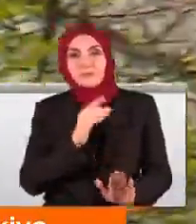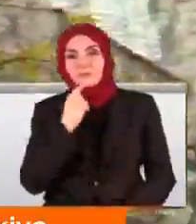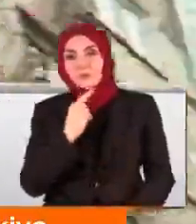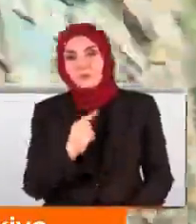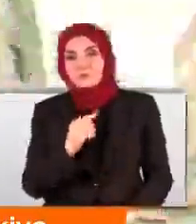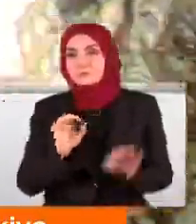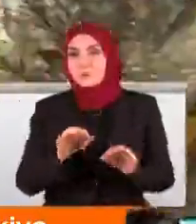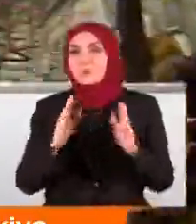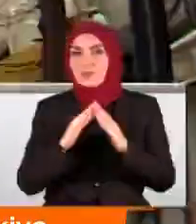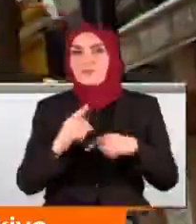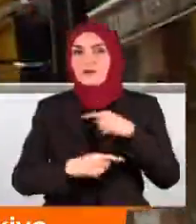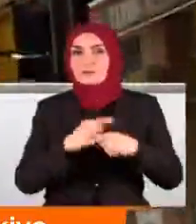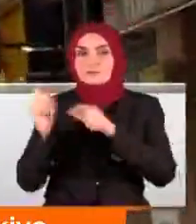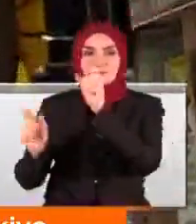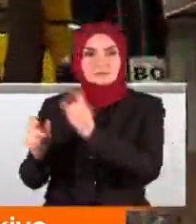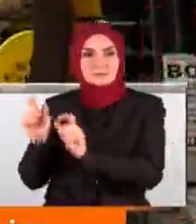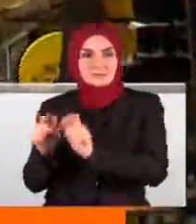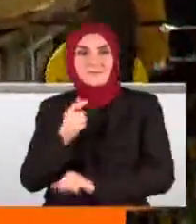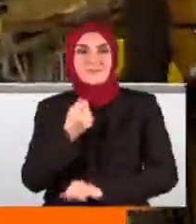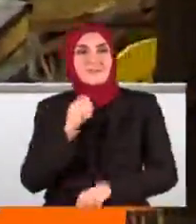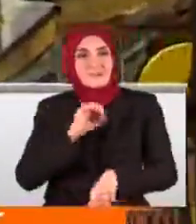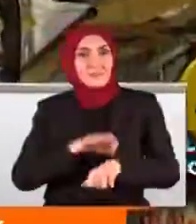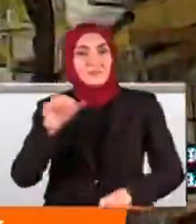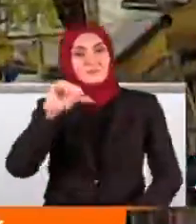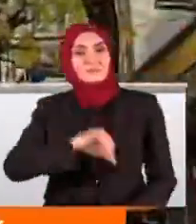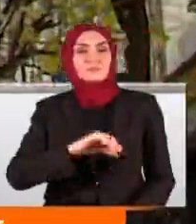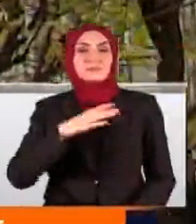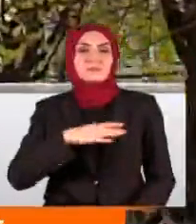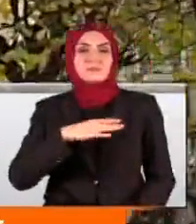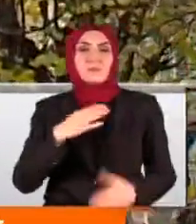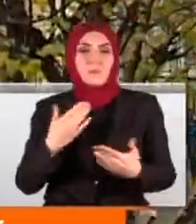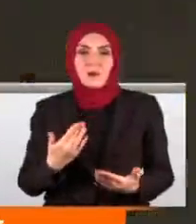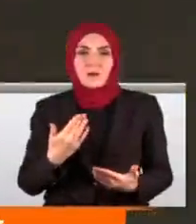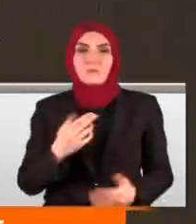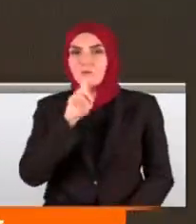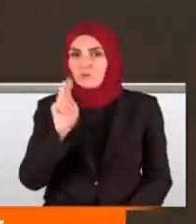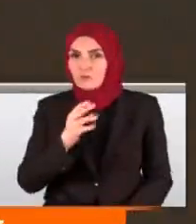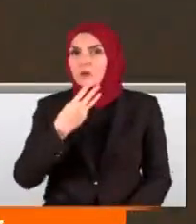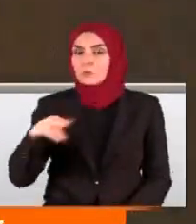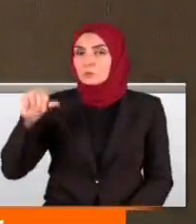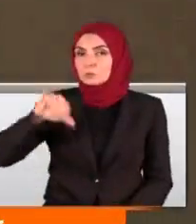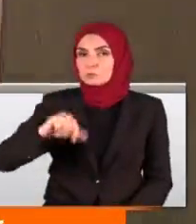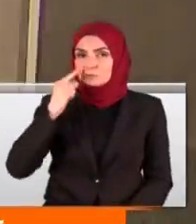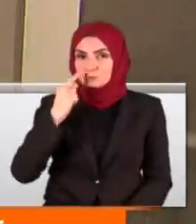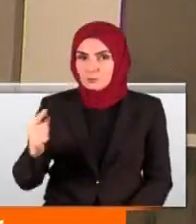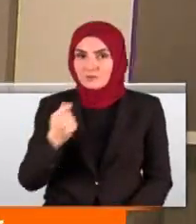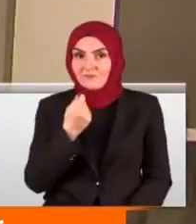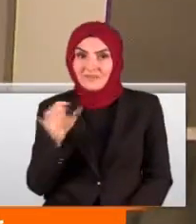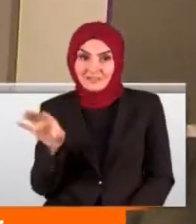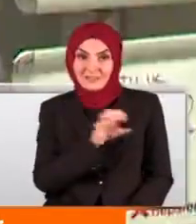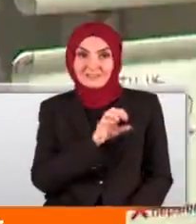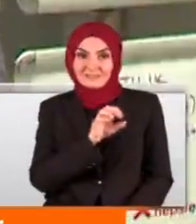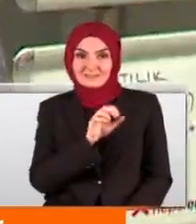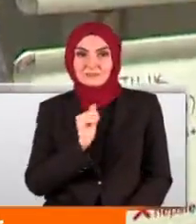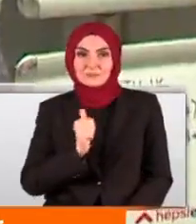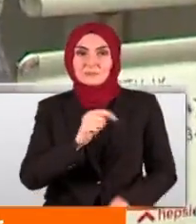ev arayışında olanlar fiyatların bir an önce inmesini bekliyor ama dövizdeki düşüşün fiyatlara yansıması biraz daha sürecek gibi